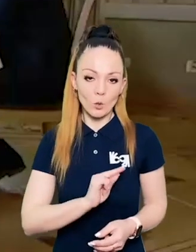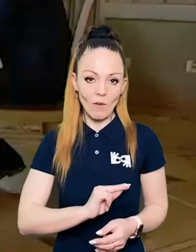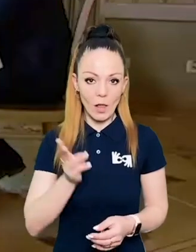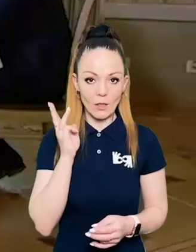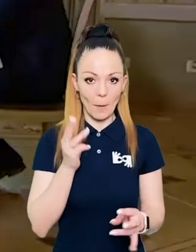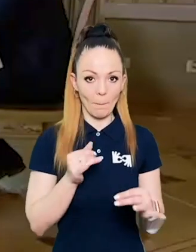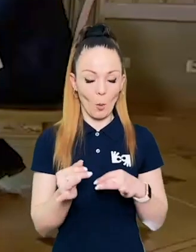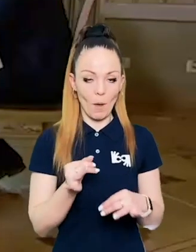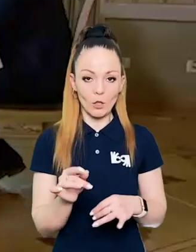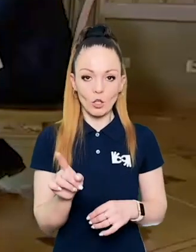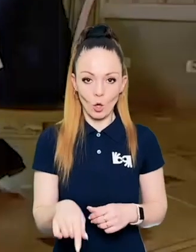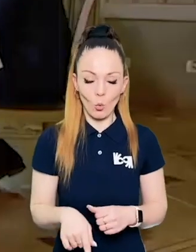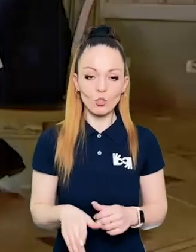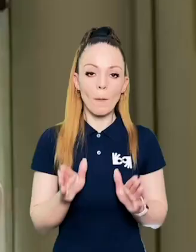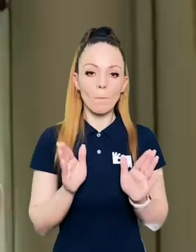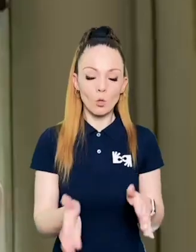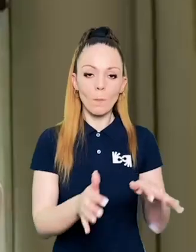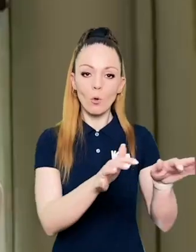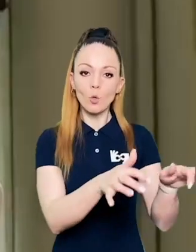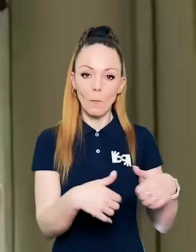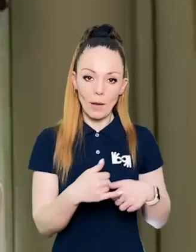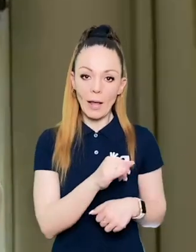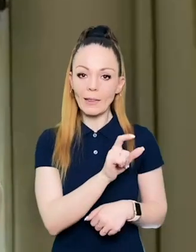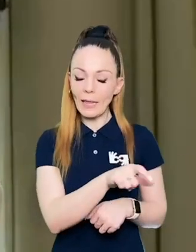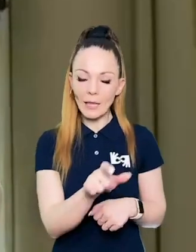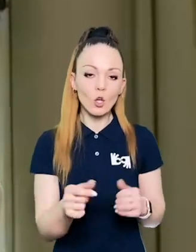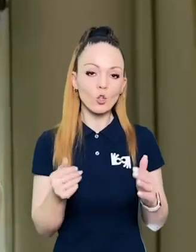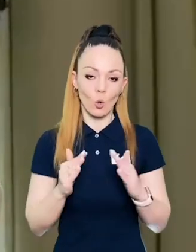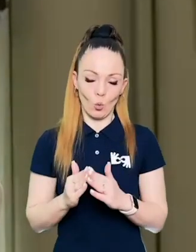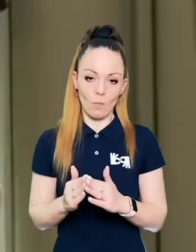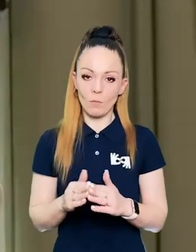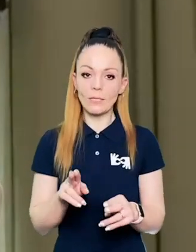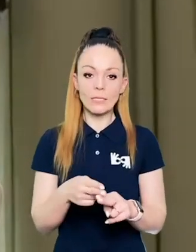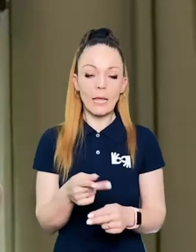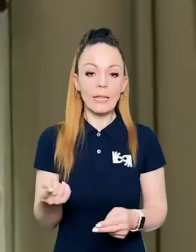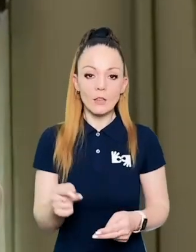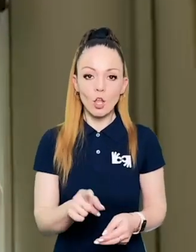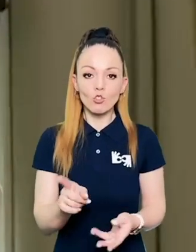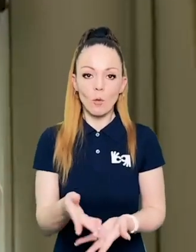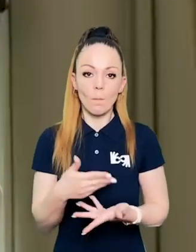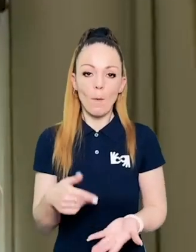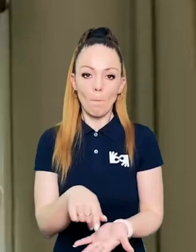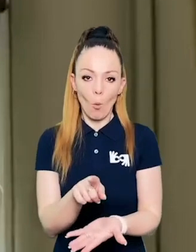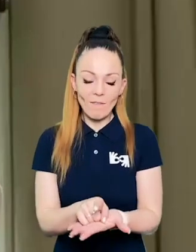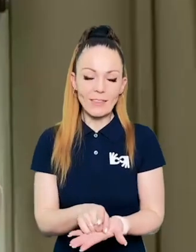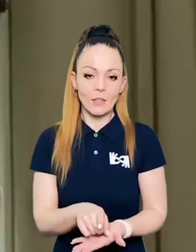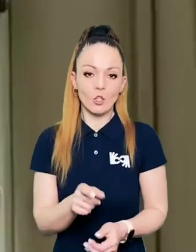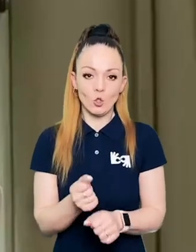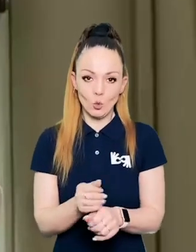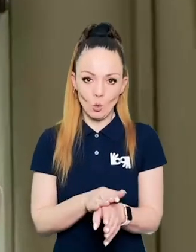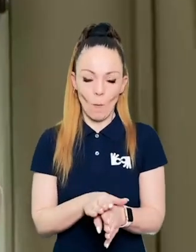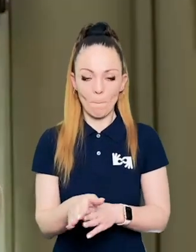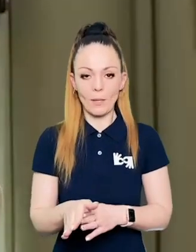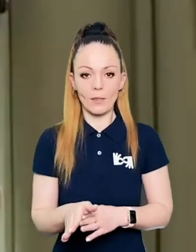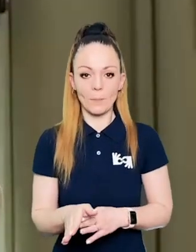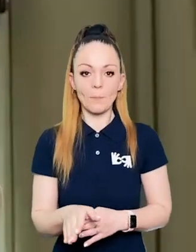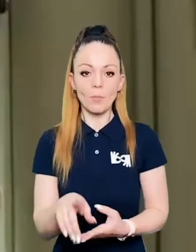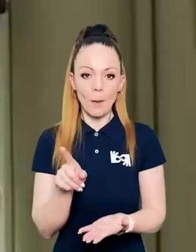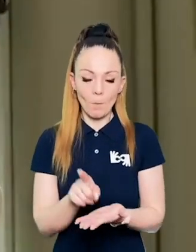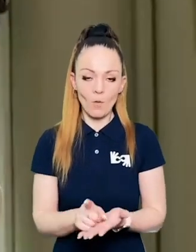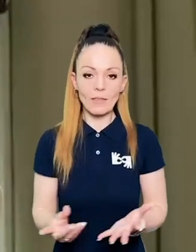щоб працювала дипломатія також. Будемо забирати їх додому. Це те, що ми повинні зробити,